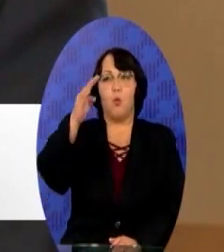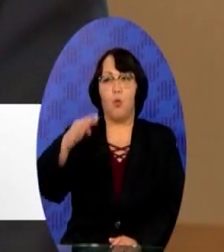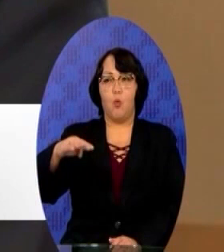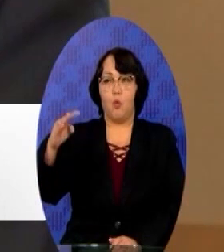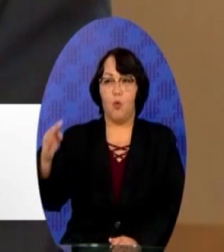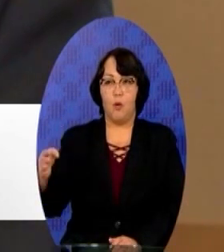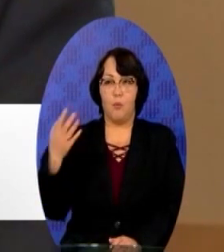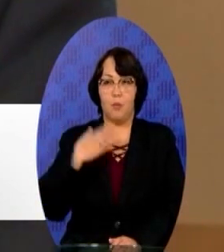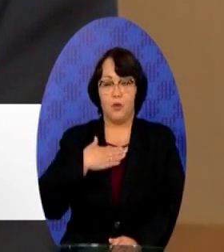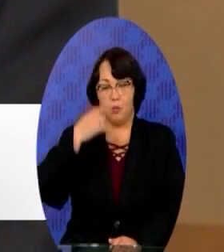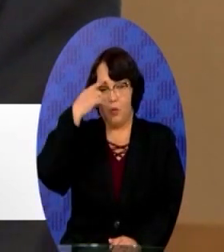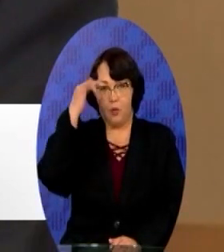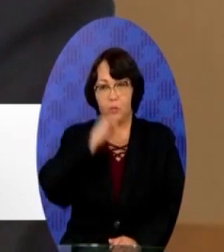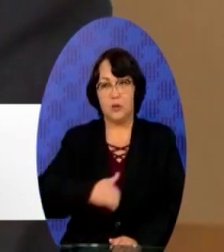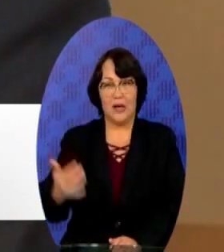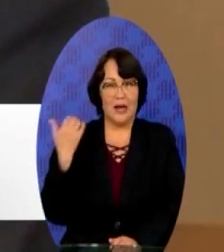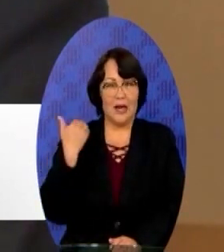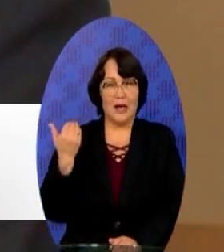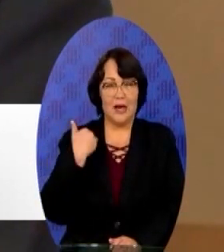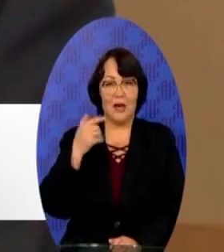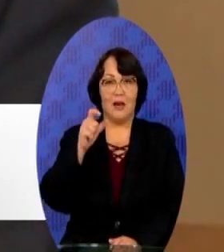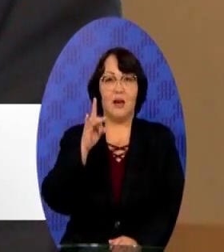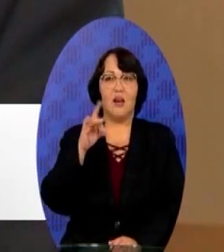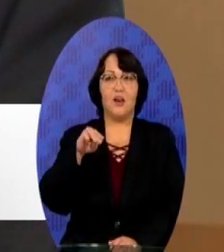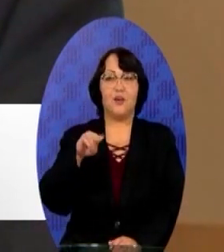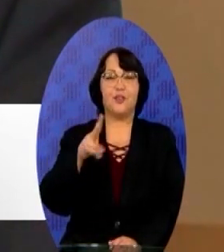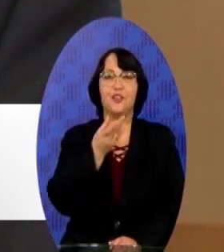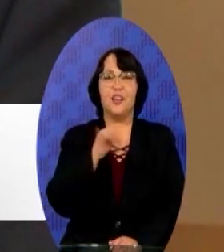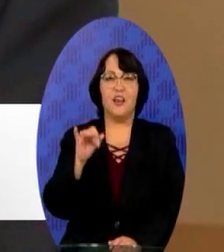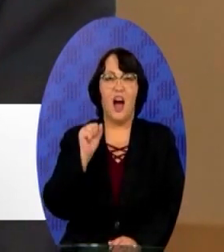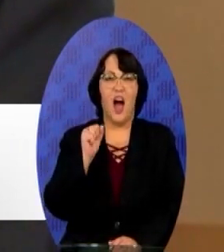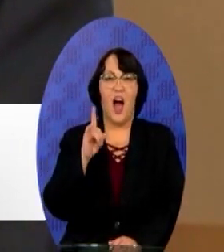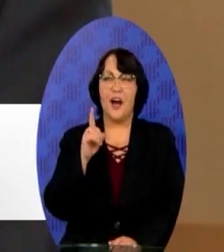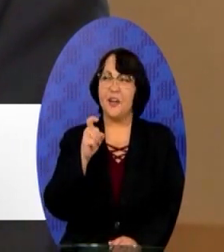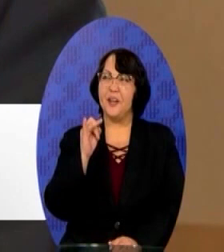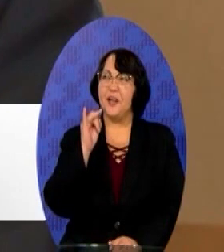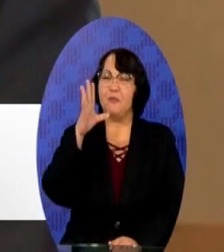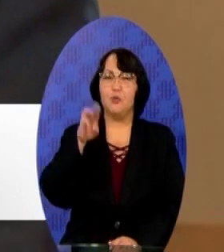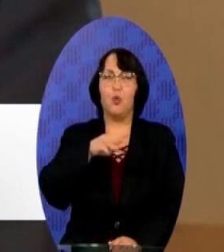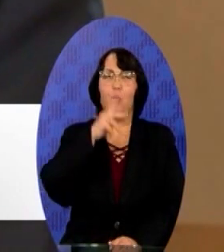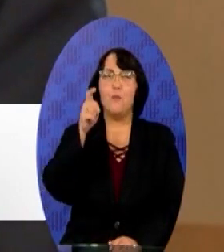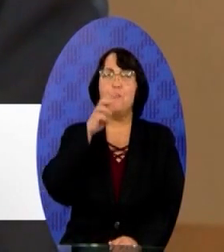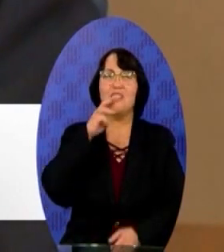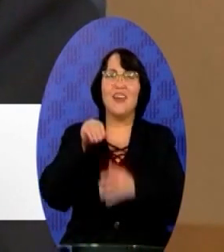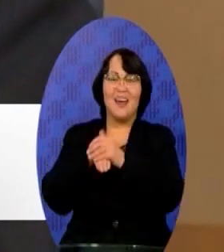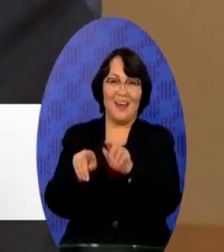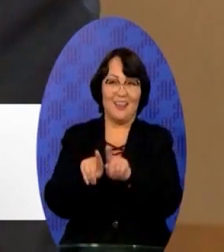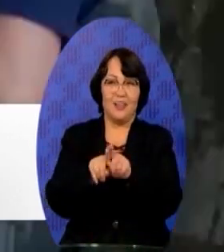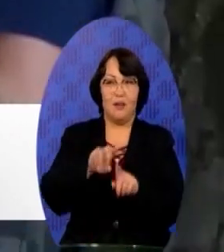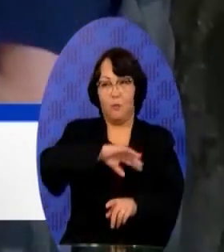ертний архив байна гэж би одоо бичиж байсан ер нь хэлэхдээ дуртай. Ягаад гэвэл бугын чулуун хөшөө тэнд